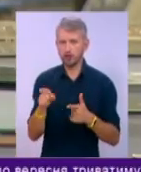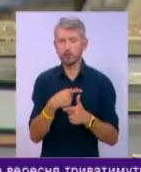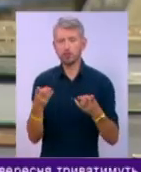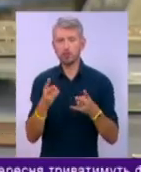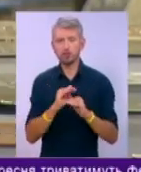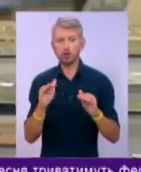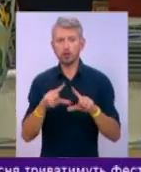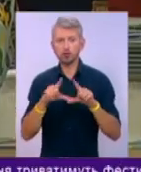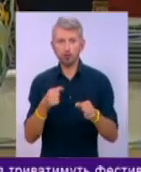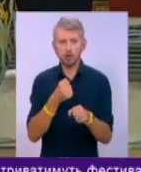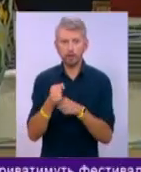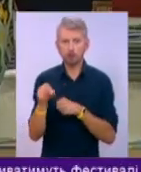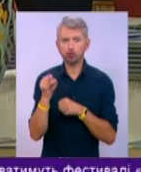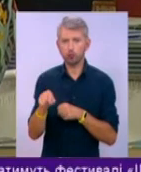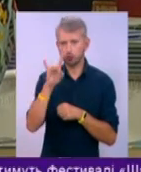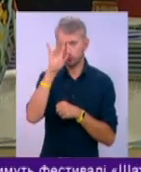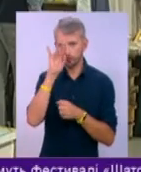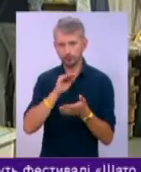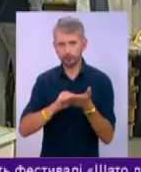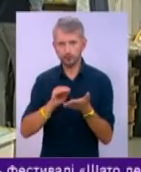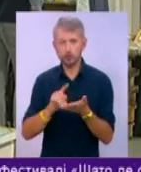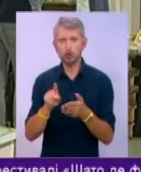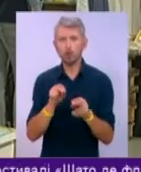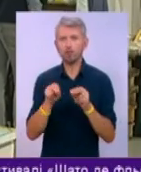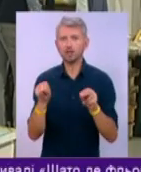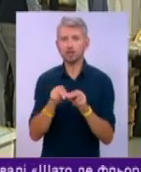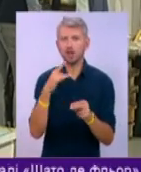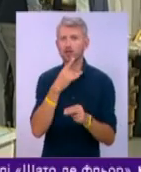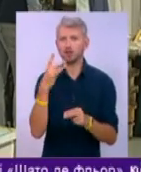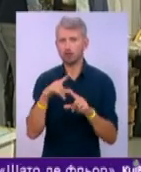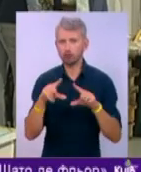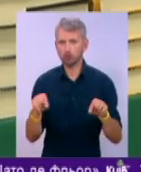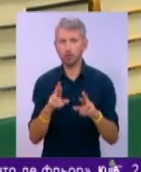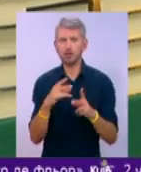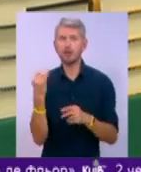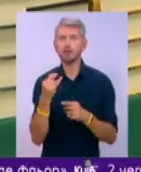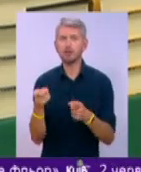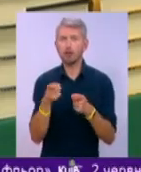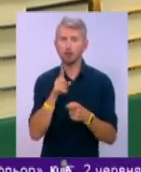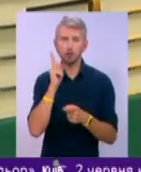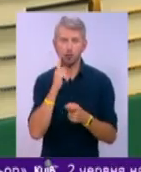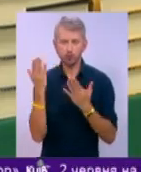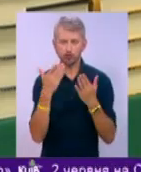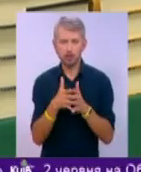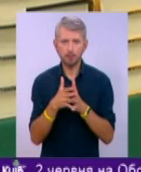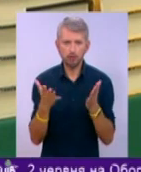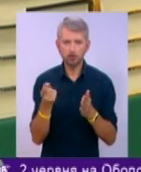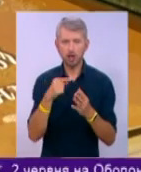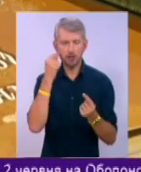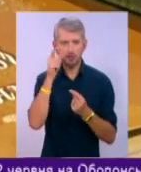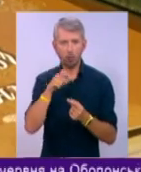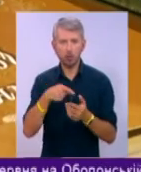дітям у школах нав'язувати ту класику, яку викладали у радянській школі? Як зацікавлювати молодь читати більше, адже